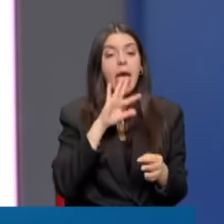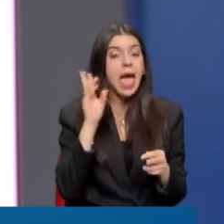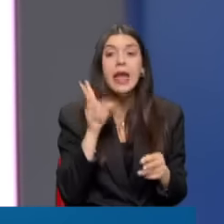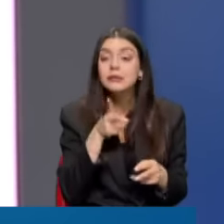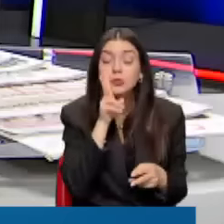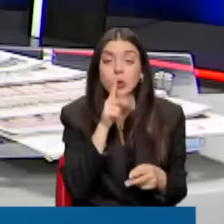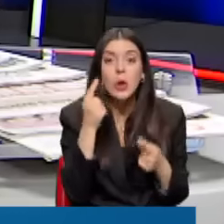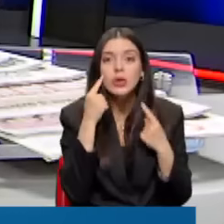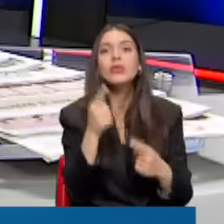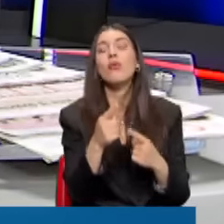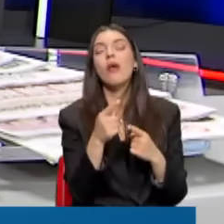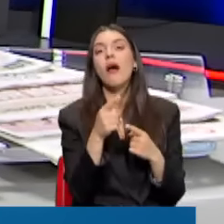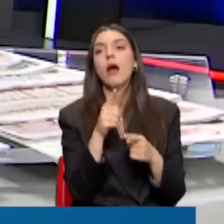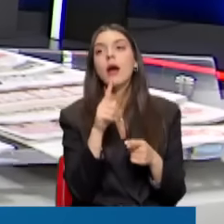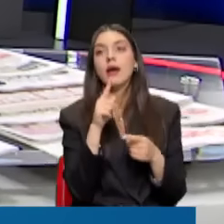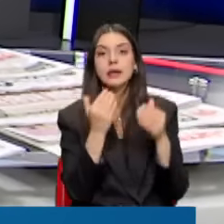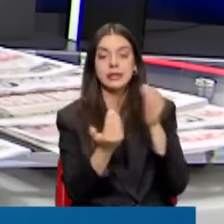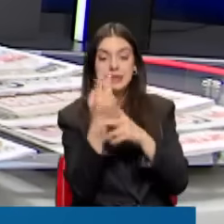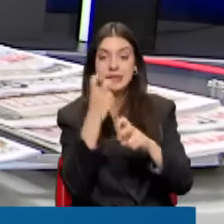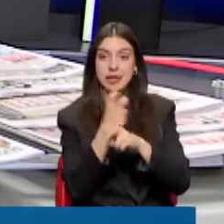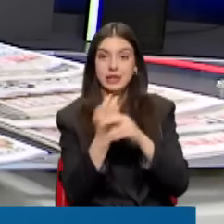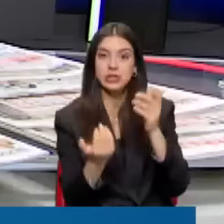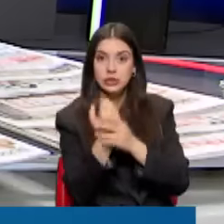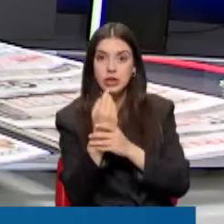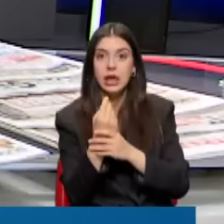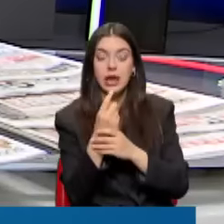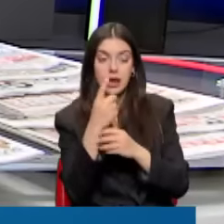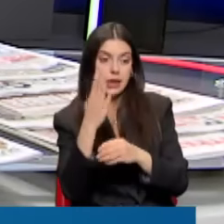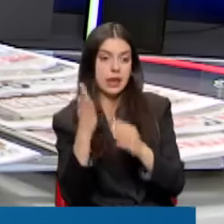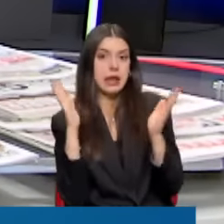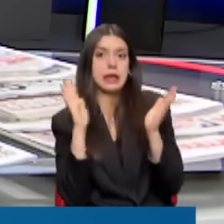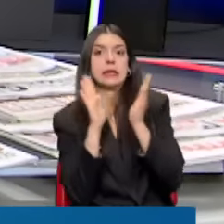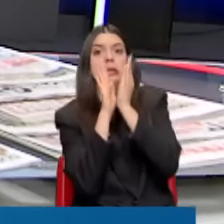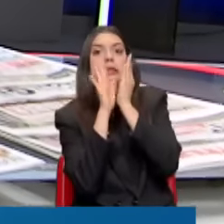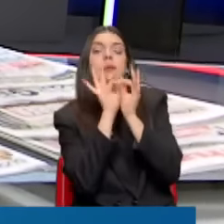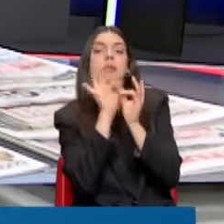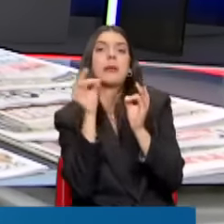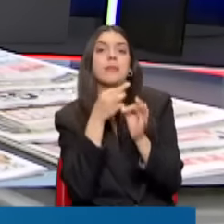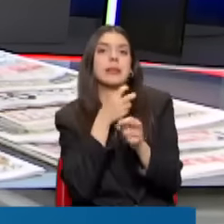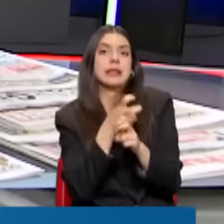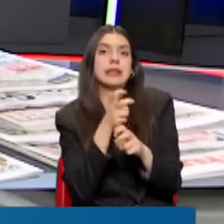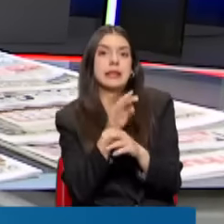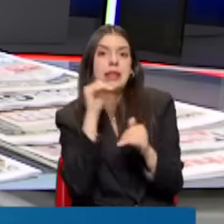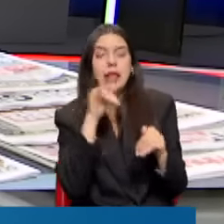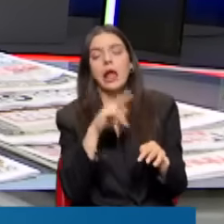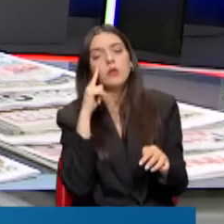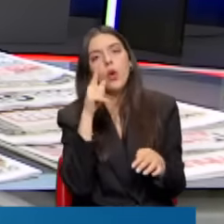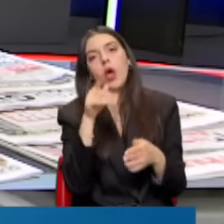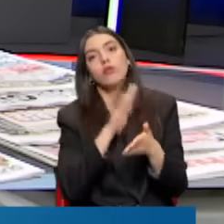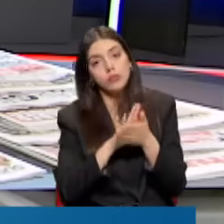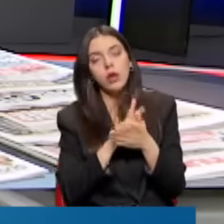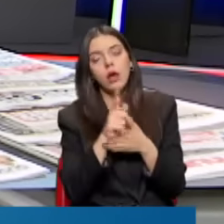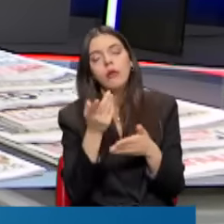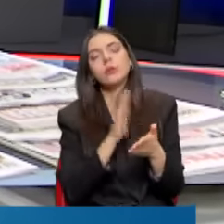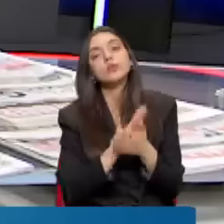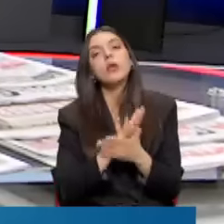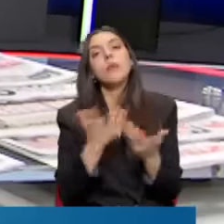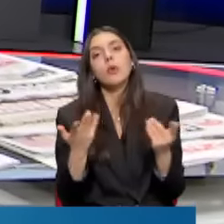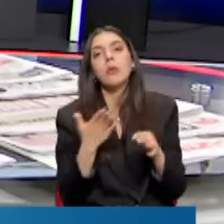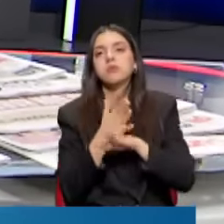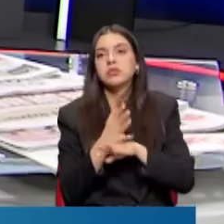karşımıza çıkan krizleri ancak yumurta kemiğe dayandık sonra Aynen öyle çözmeye çalışıyoruz O da çözüm olmuyor işte yumurta bıçak